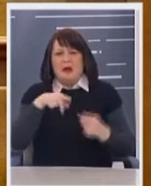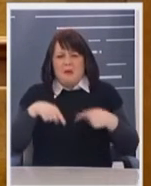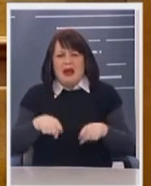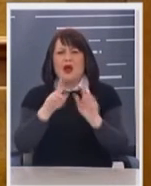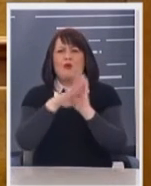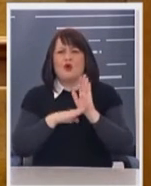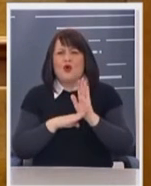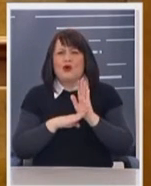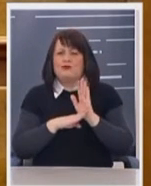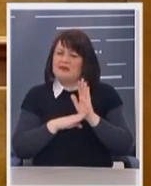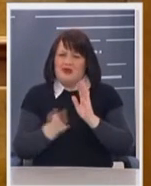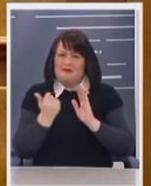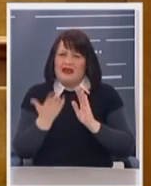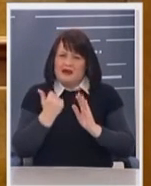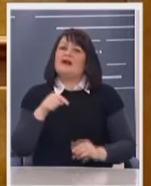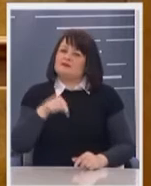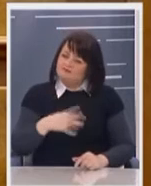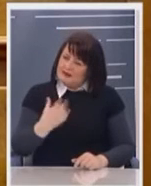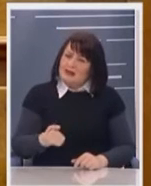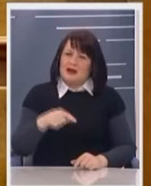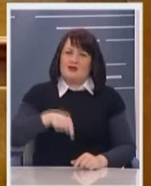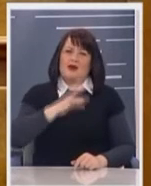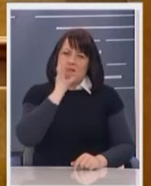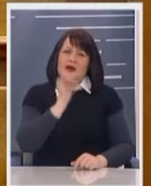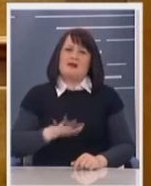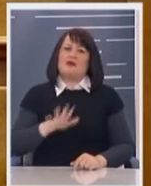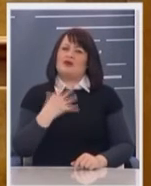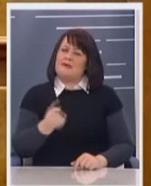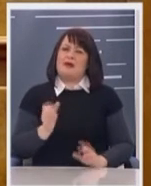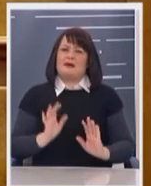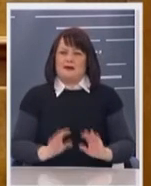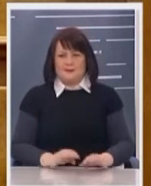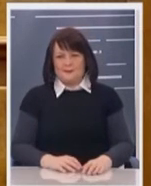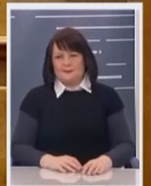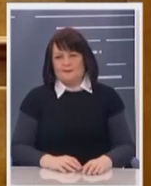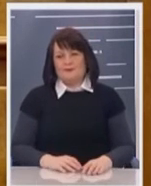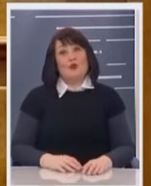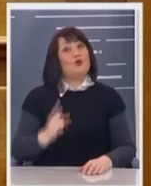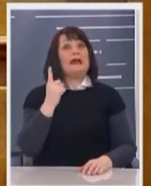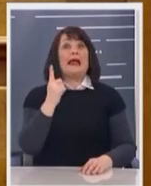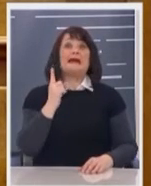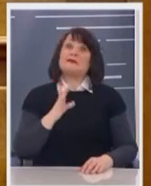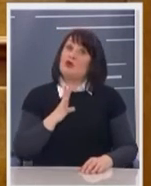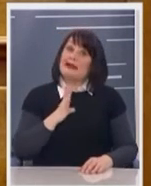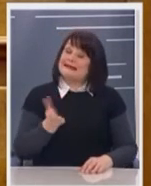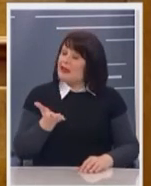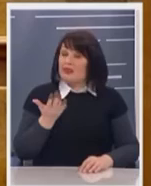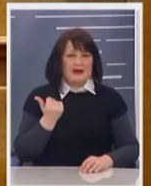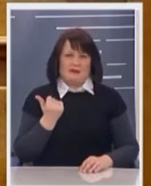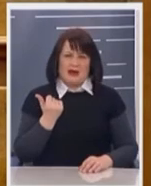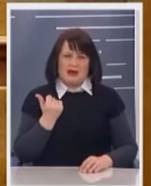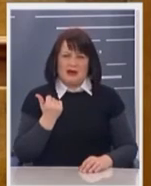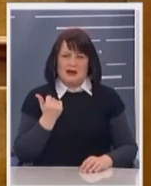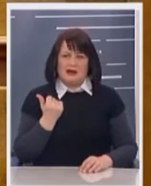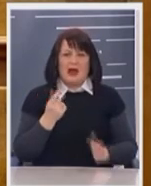ότι δεν υφίστανται. Και όμως αυτό σήμερα είναι πραγματικότητα. Δεν υπάρχει ούτε ένας πολίτης, ανεξάρτητα το αν